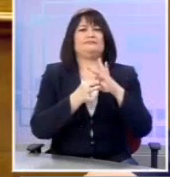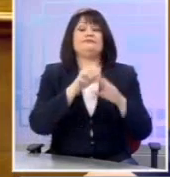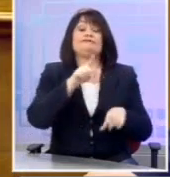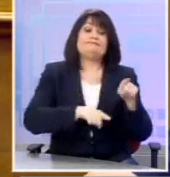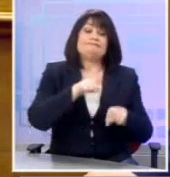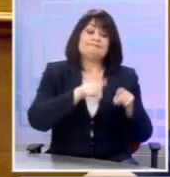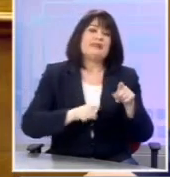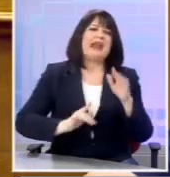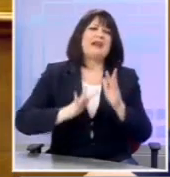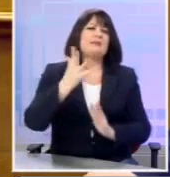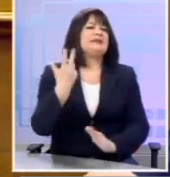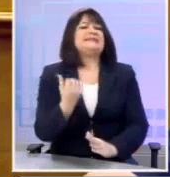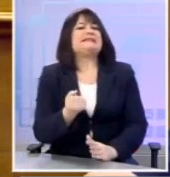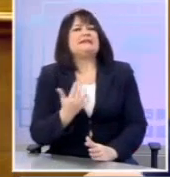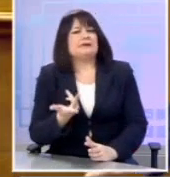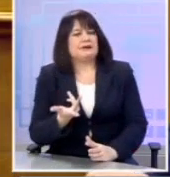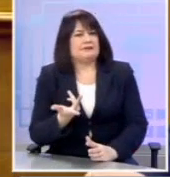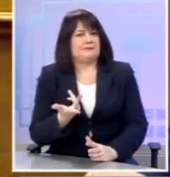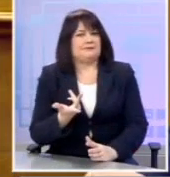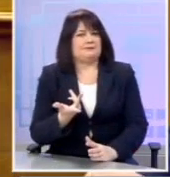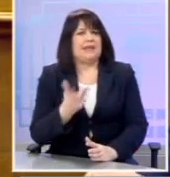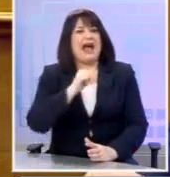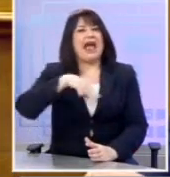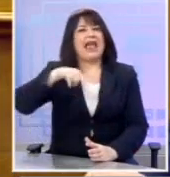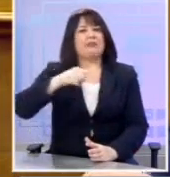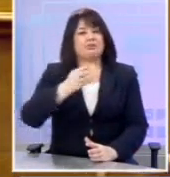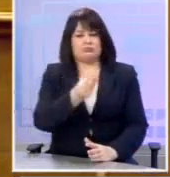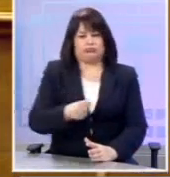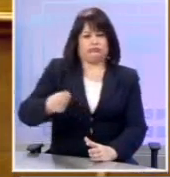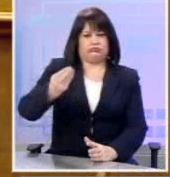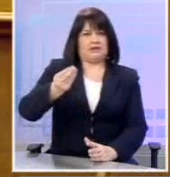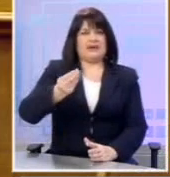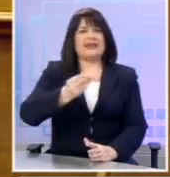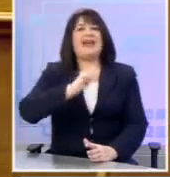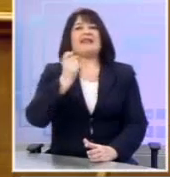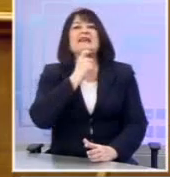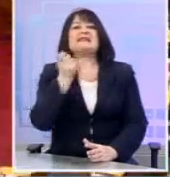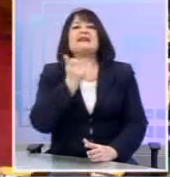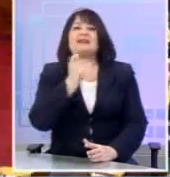ανάπτυξης. Όσο θα αυξάνεται το ΑΕΠ, τόσο θα αυξάνεται και αυτή.